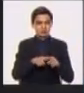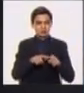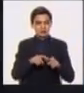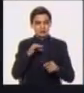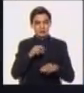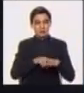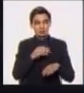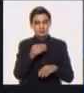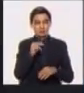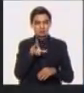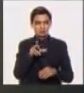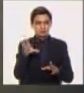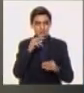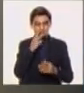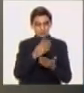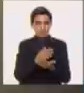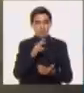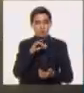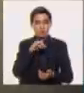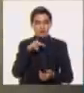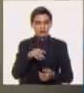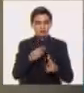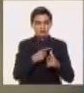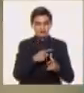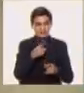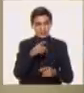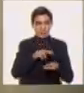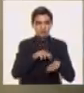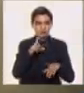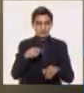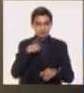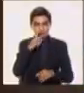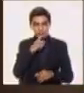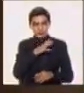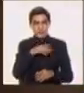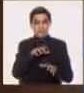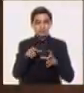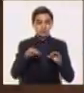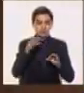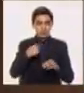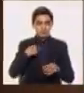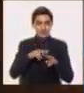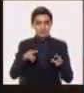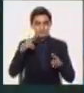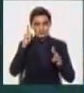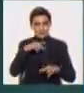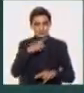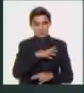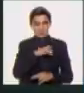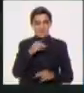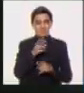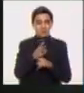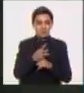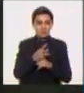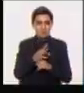куәлігі анық көрініп, көпке мәлім болды. Қуат есімді полиция қызметкері түсінбестік болғанын, массаждың мұндай түрін білмейтінін айтып ақталып жатыр. Оны